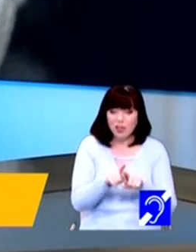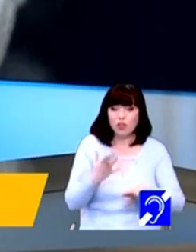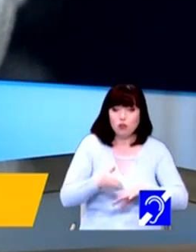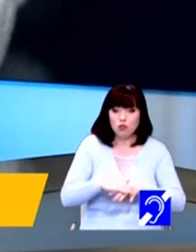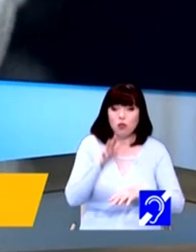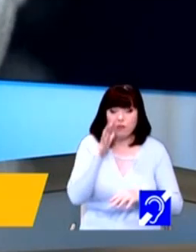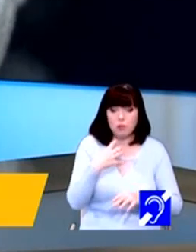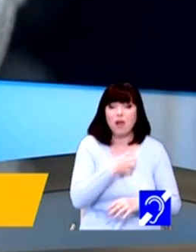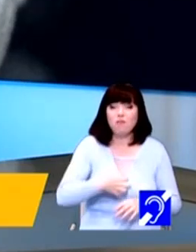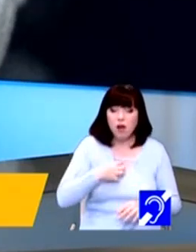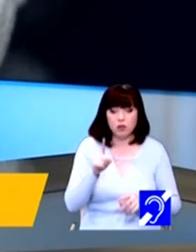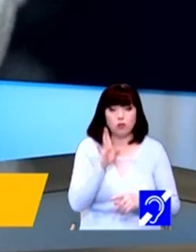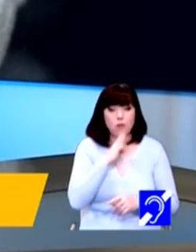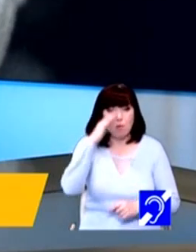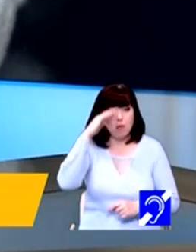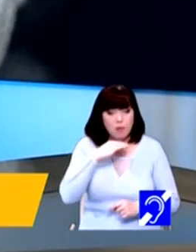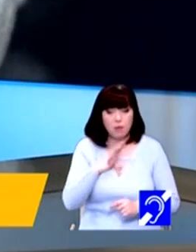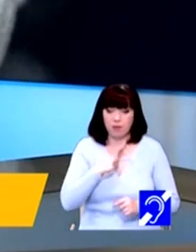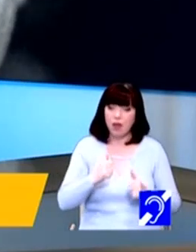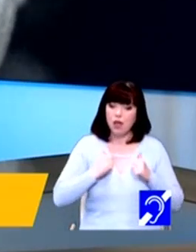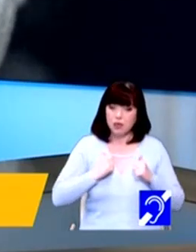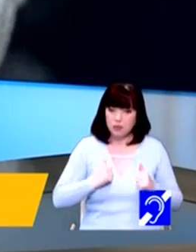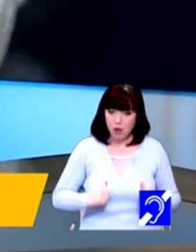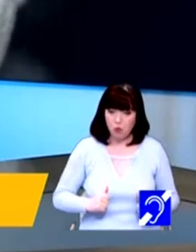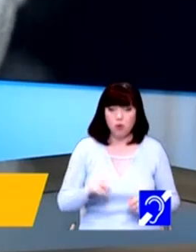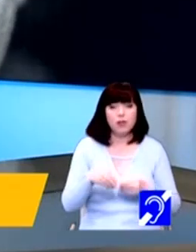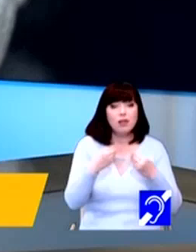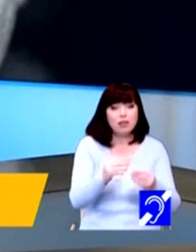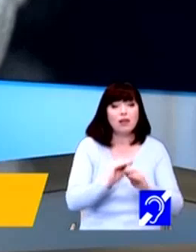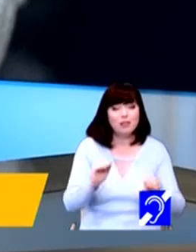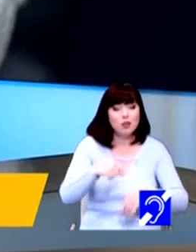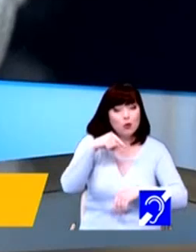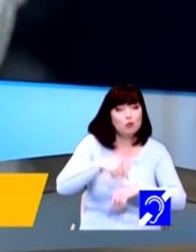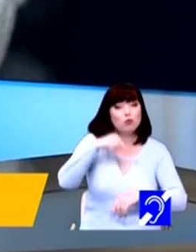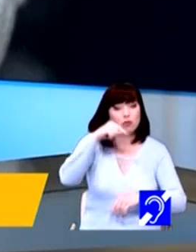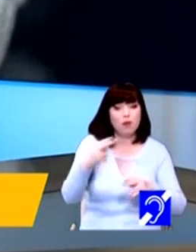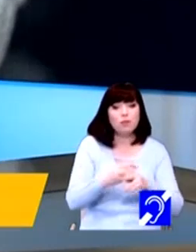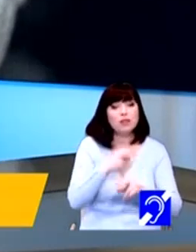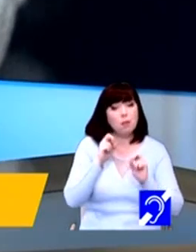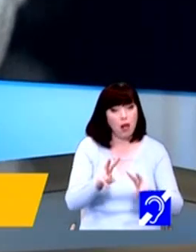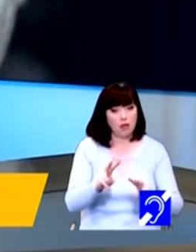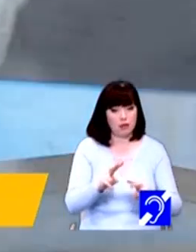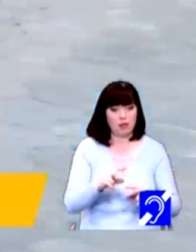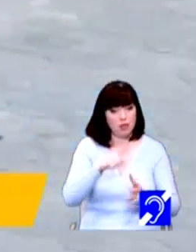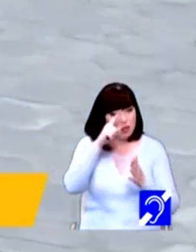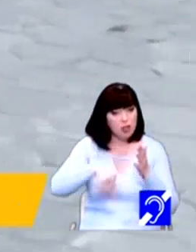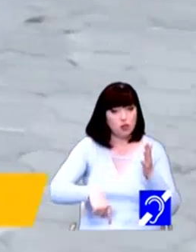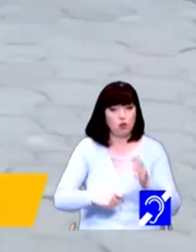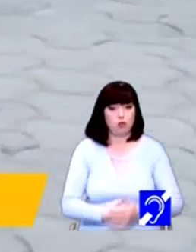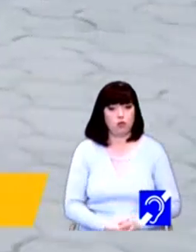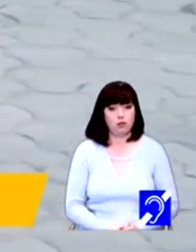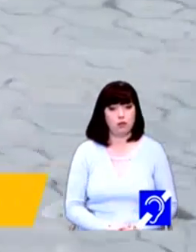este foarte important ca părinții să fie calmi și să le ofere copiilor sentimentul de siguranță.